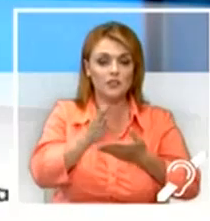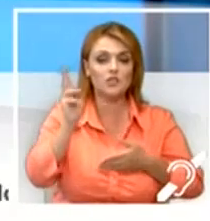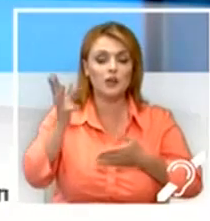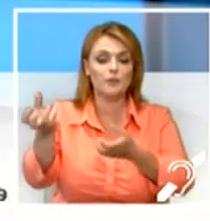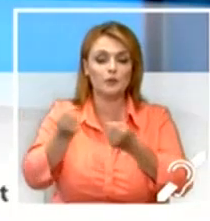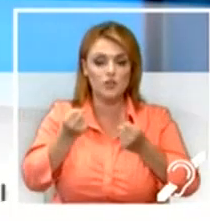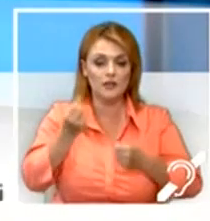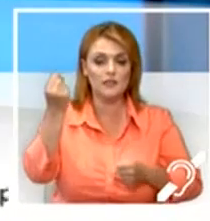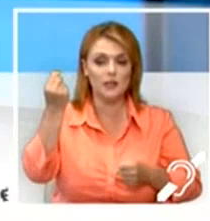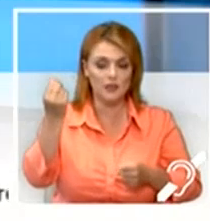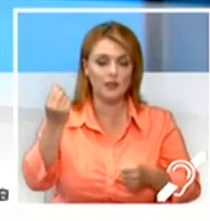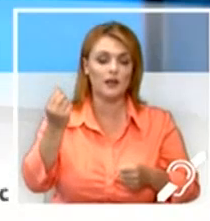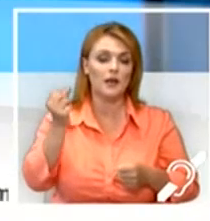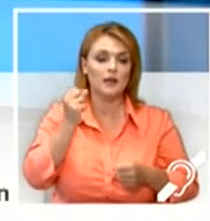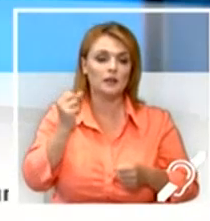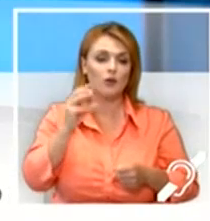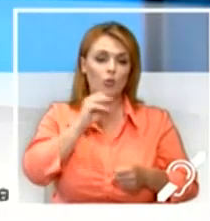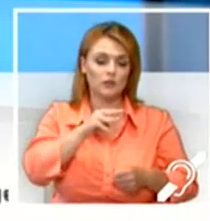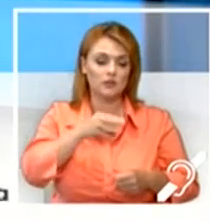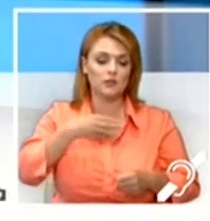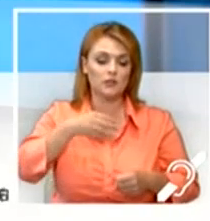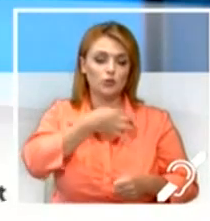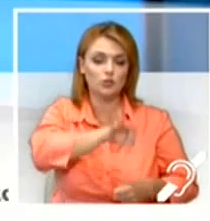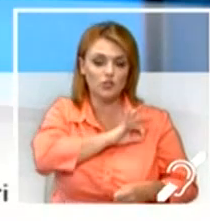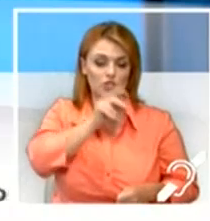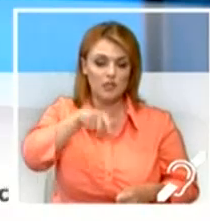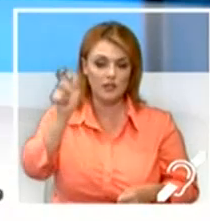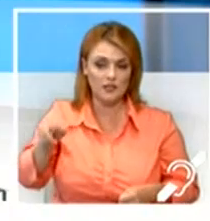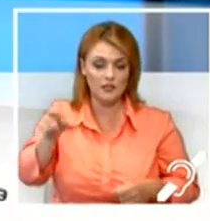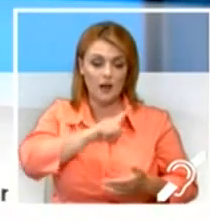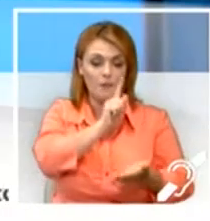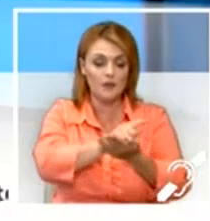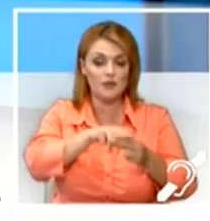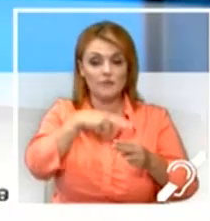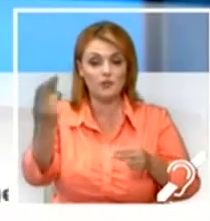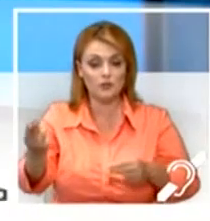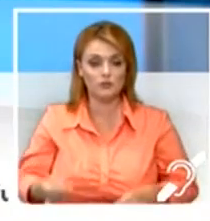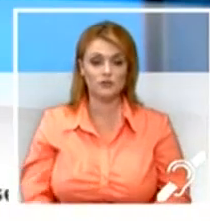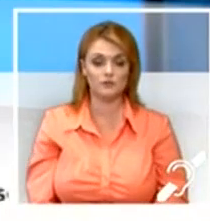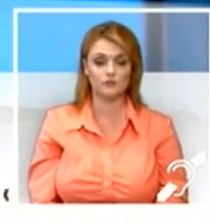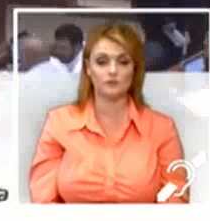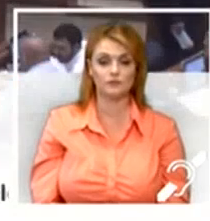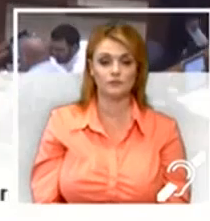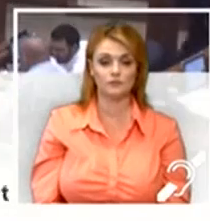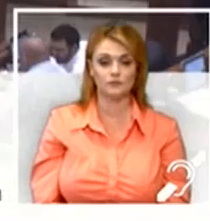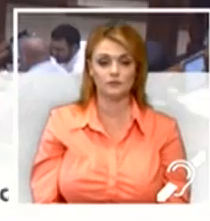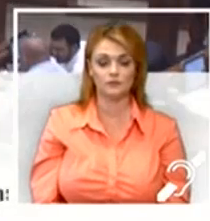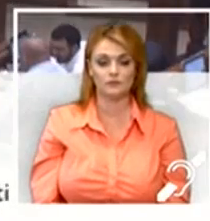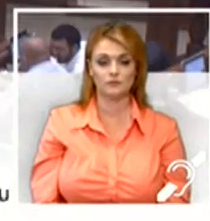legea. Datele au fost prezentate în Parlament de vicepreședintele Comisiei Electorale Centrale, Pavel Postica.